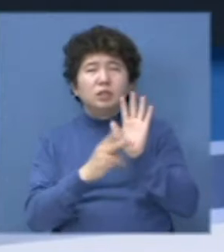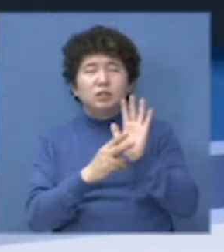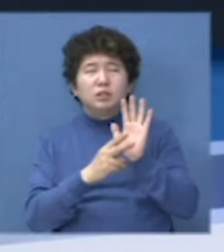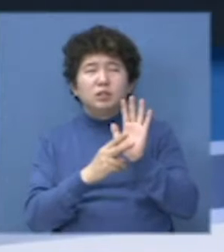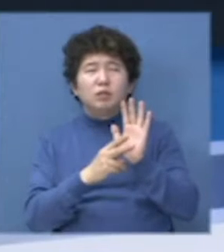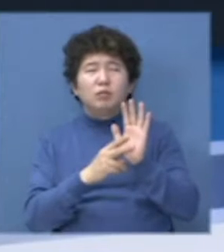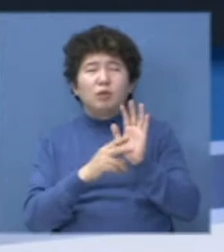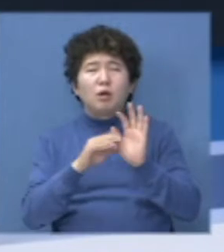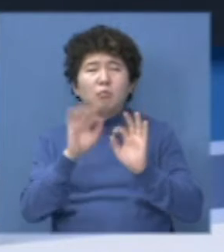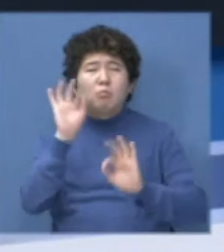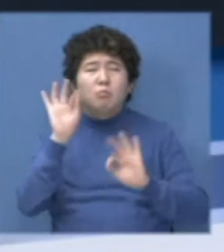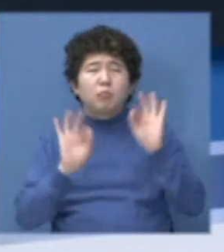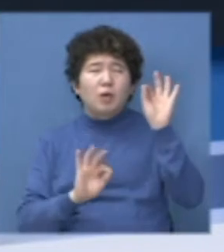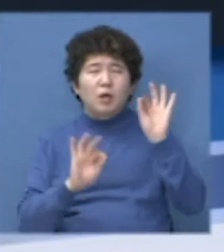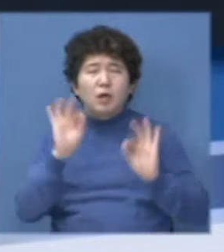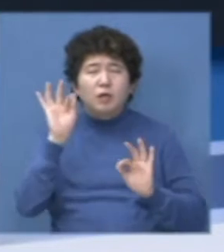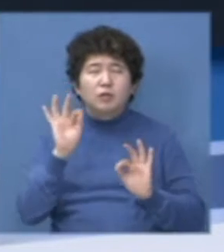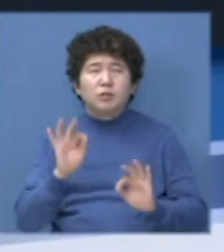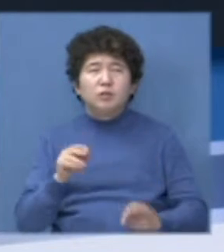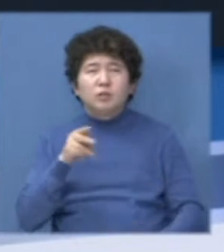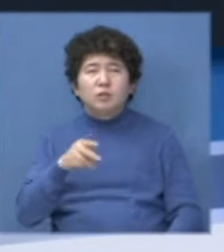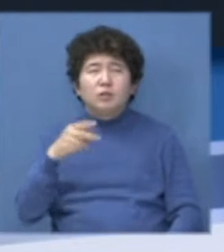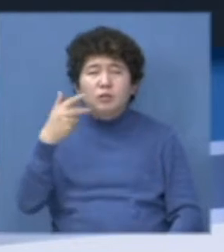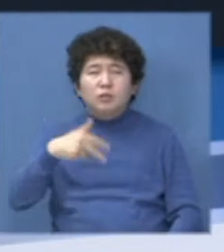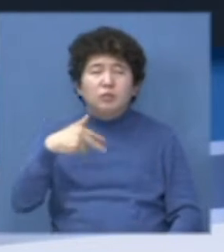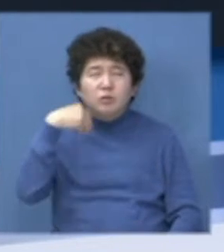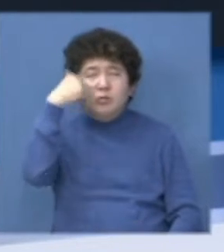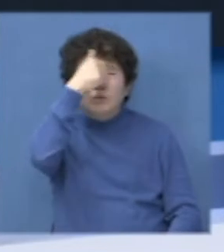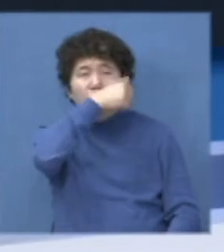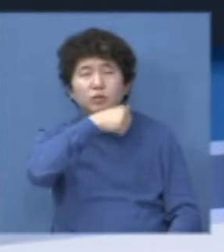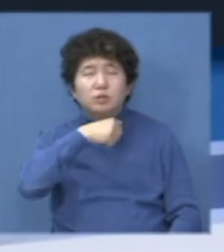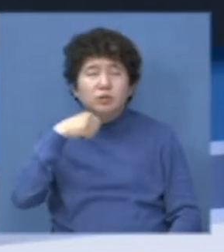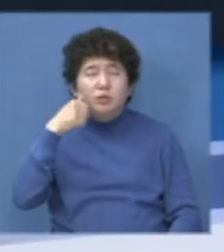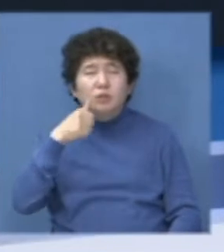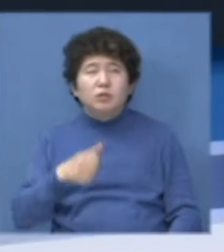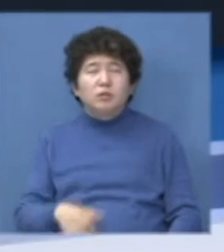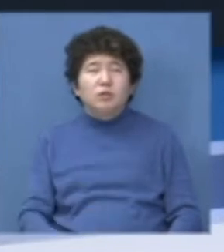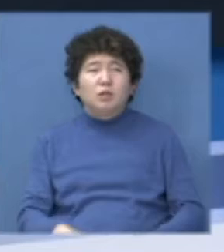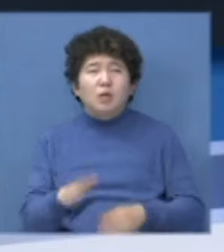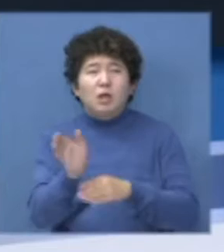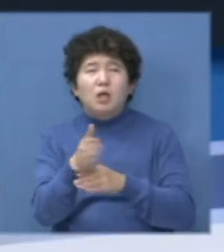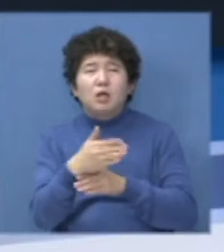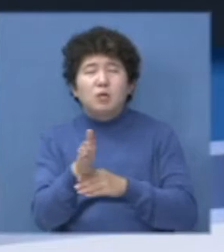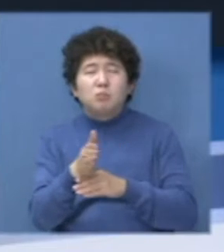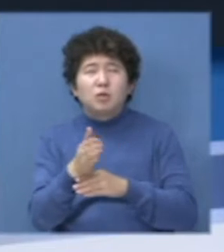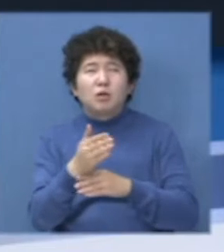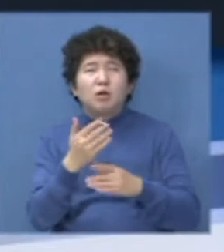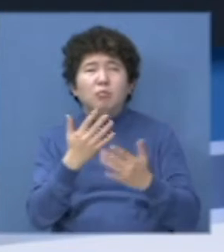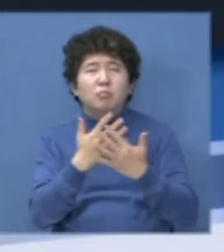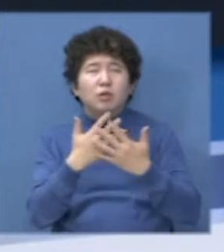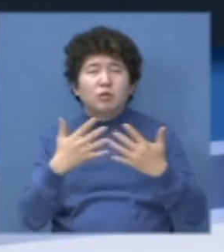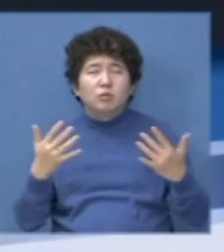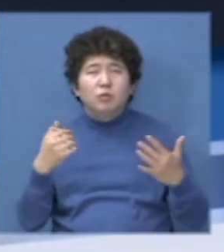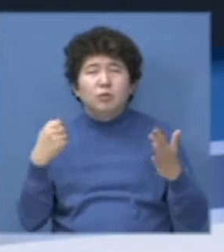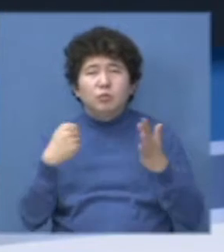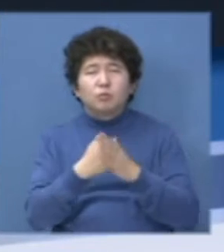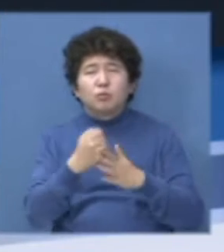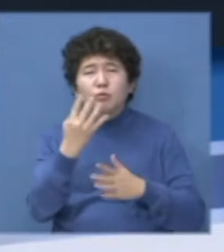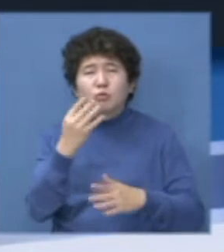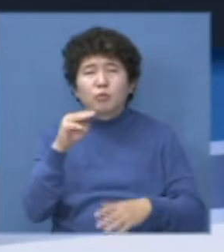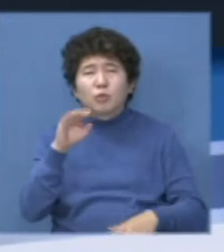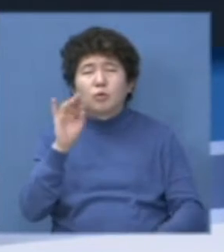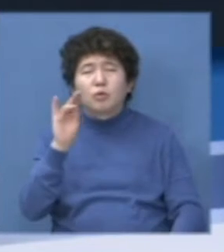асыруда көзделген. Осылайша 2030 жылға қарай өңірдегі балық өндіру көлемі 4000 тоннаға дейін